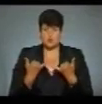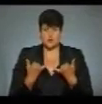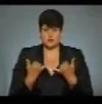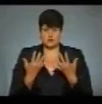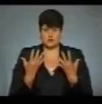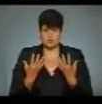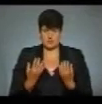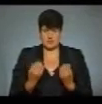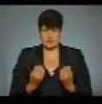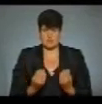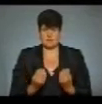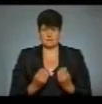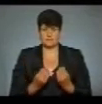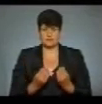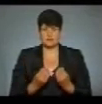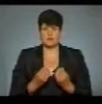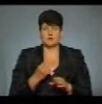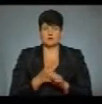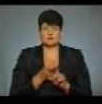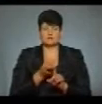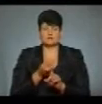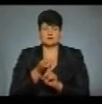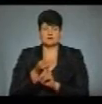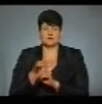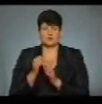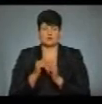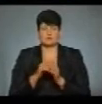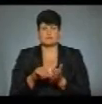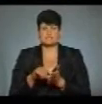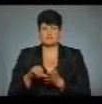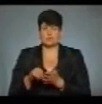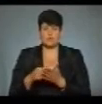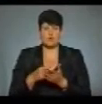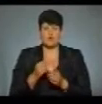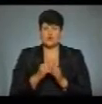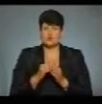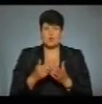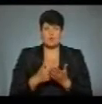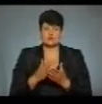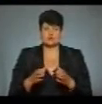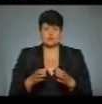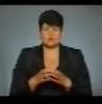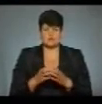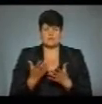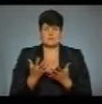сьогоднішнього дня наводимо контакти з кожним представником кожної політичної партії, які беруть участь в виборах,